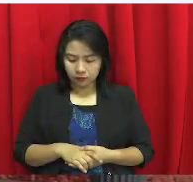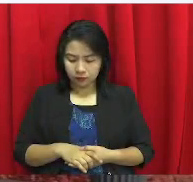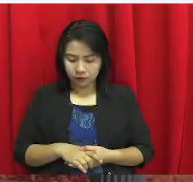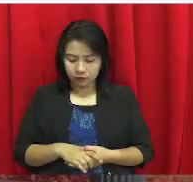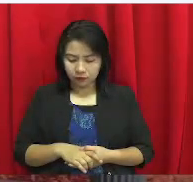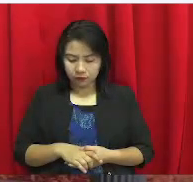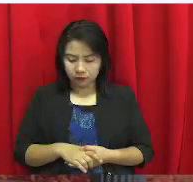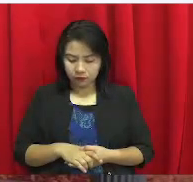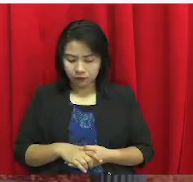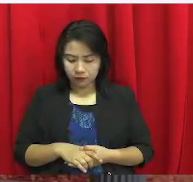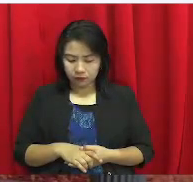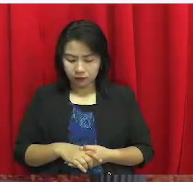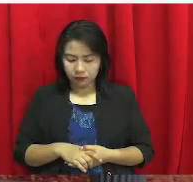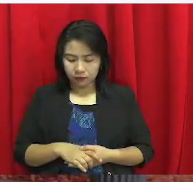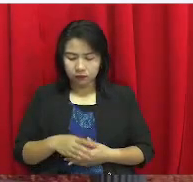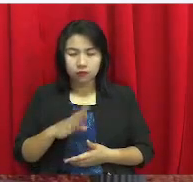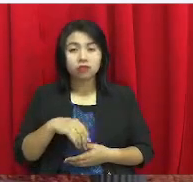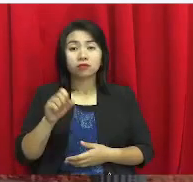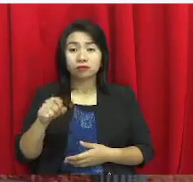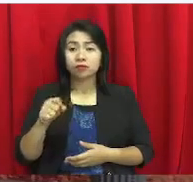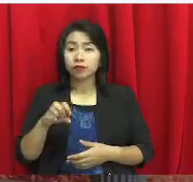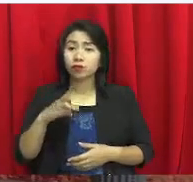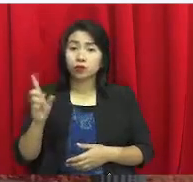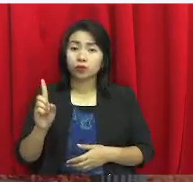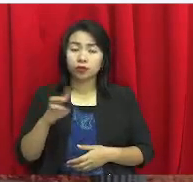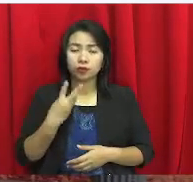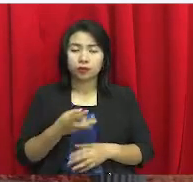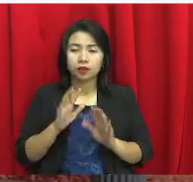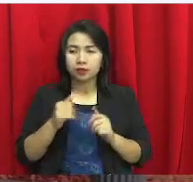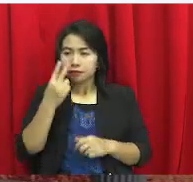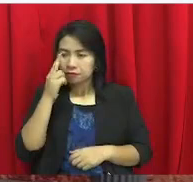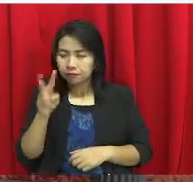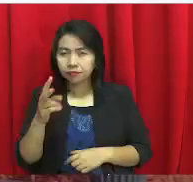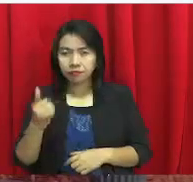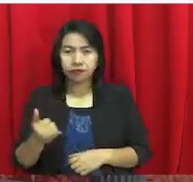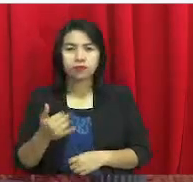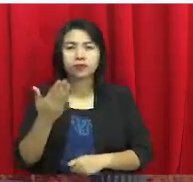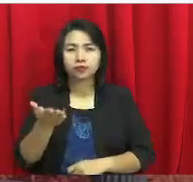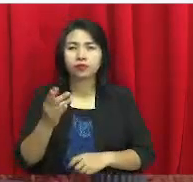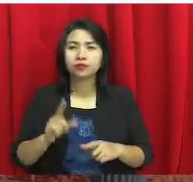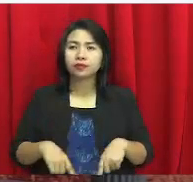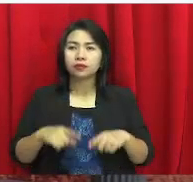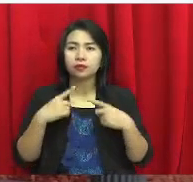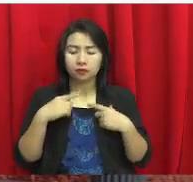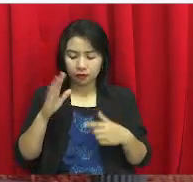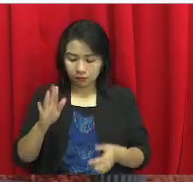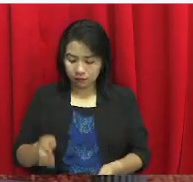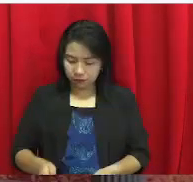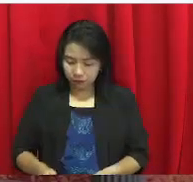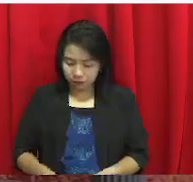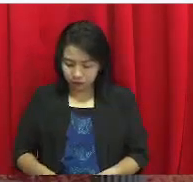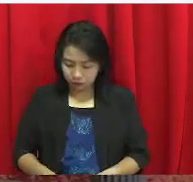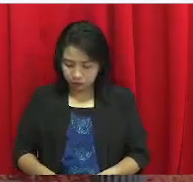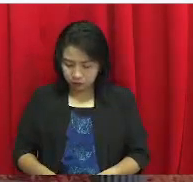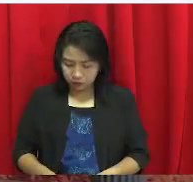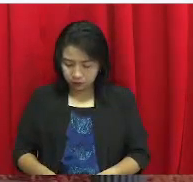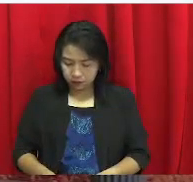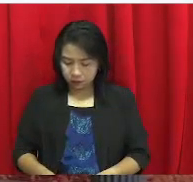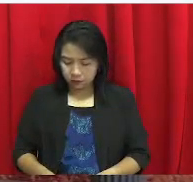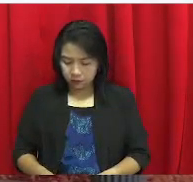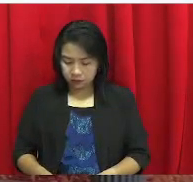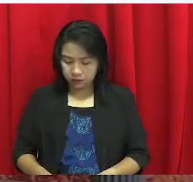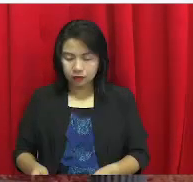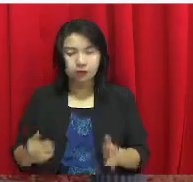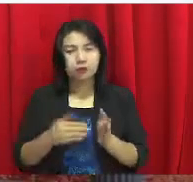life. Ganyan po makikita natin ngayon. You're going to live your life na sa mundo na, kita nyo naman yan, mga